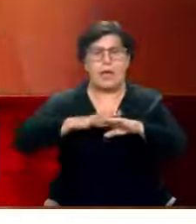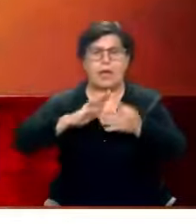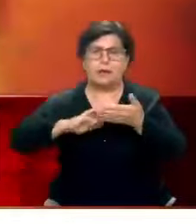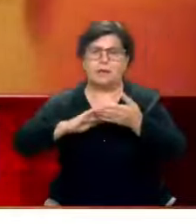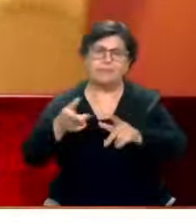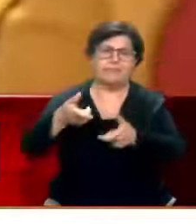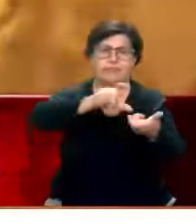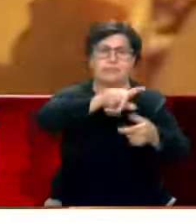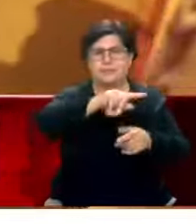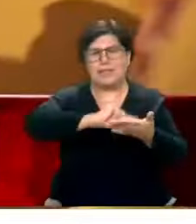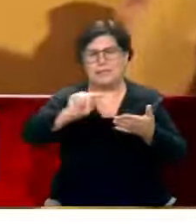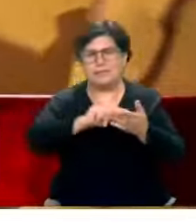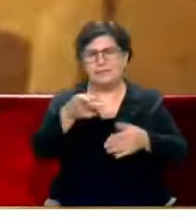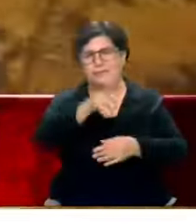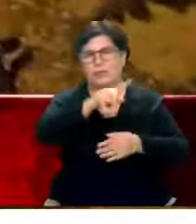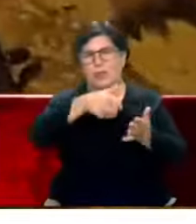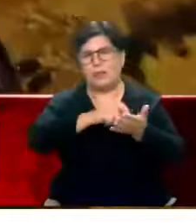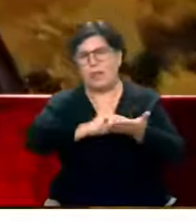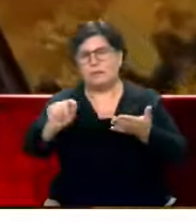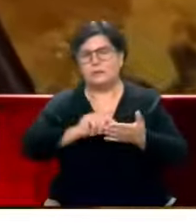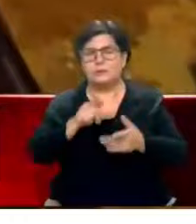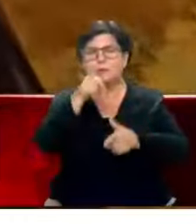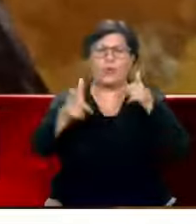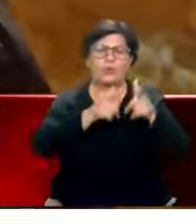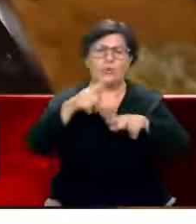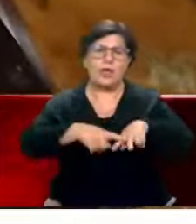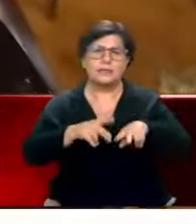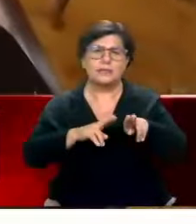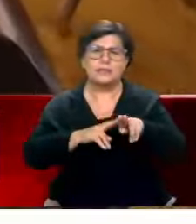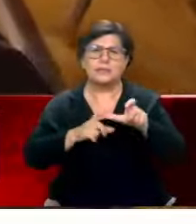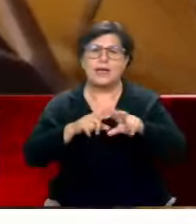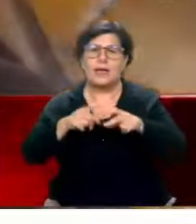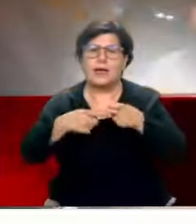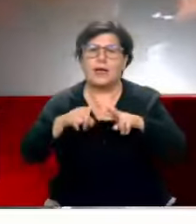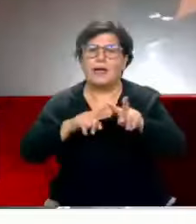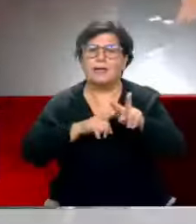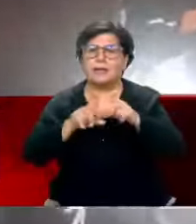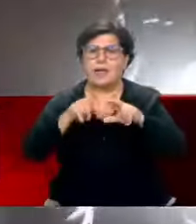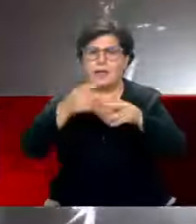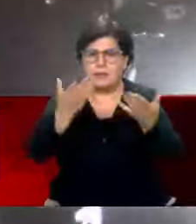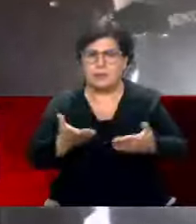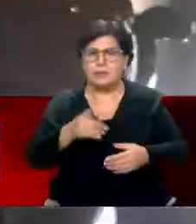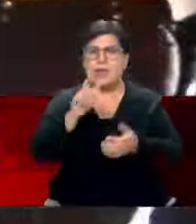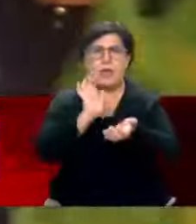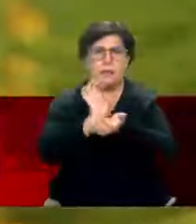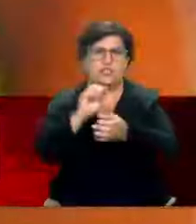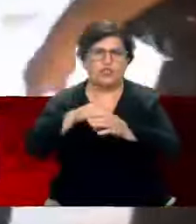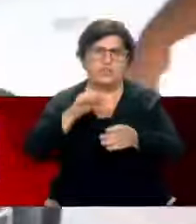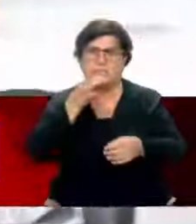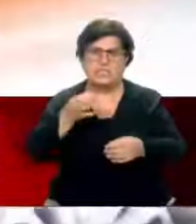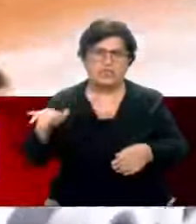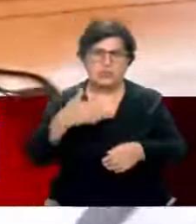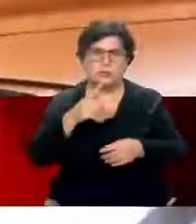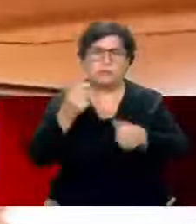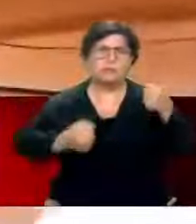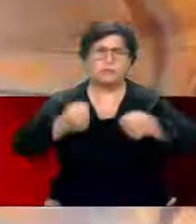istedi. Bari şu arkadaşa yazın. Bunun adına yazın. Görüntüler Aksaray'dan. Ehliyetsiz ve alkollü sürücü cezaevinden izinli çıkmıştı. Araç kullanırken